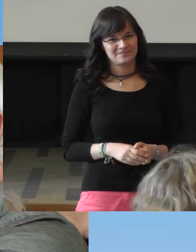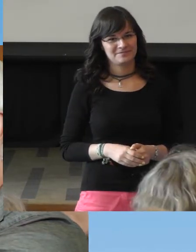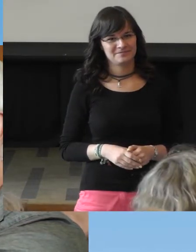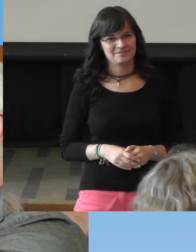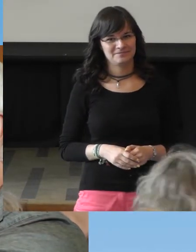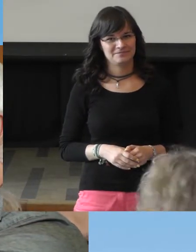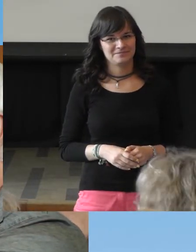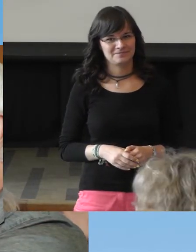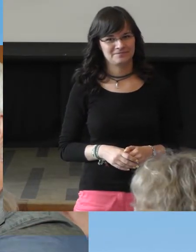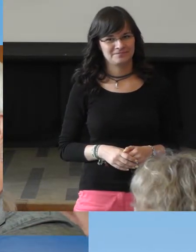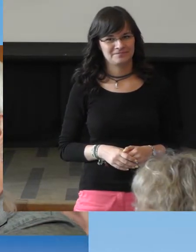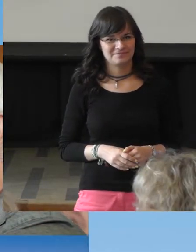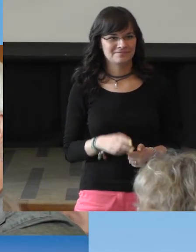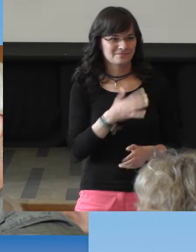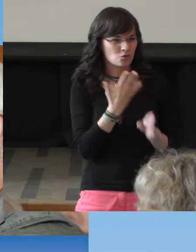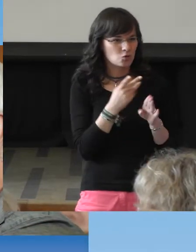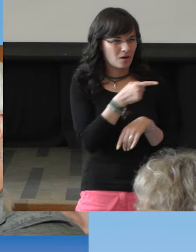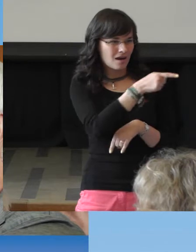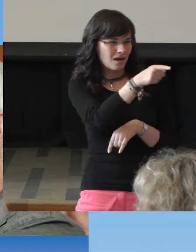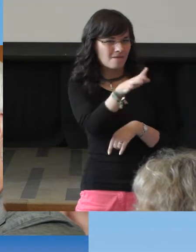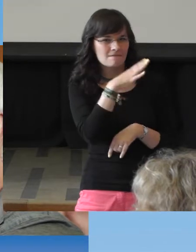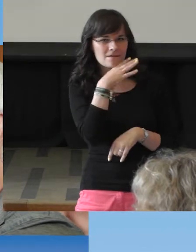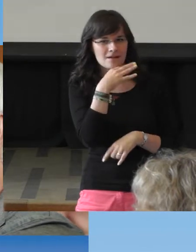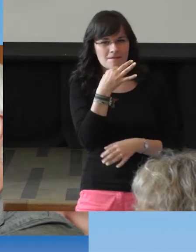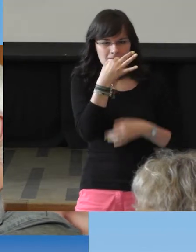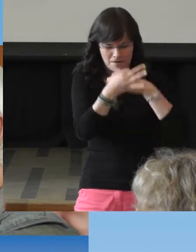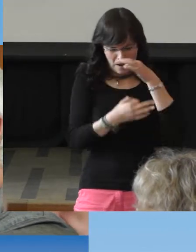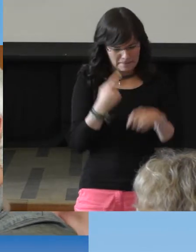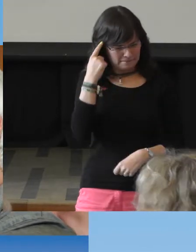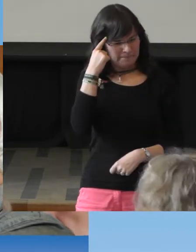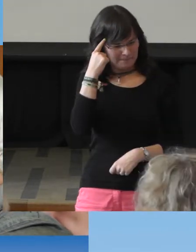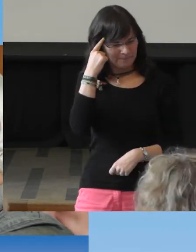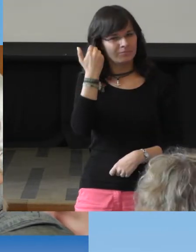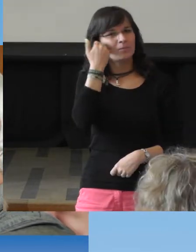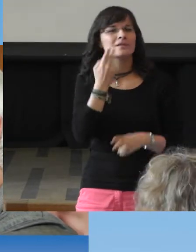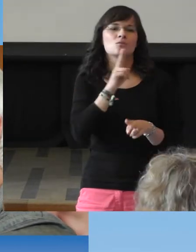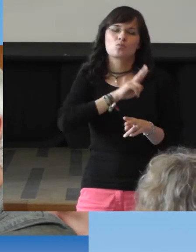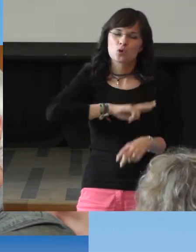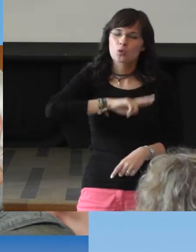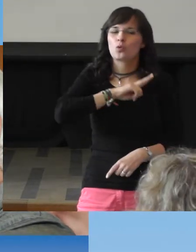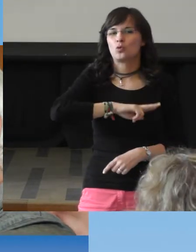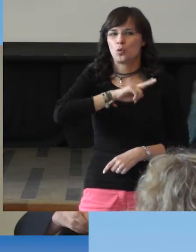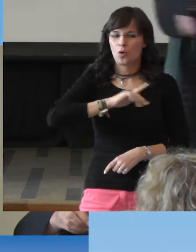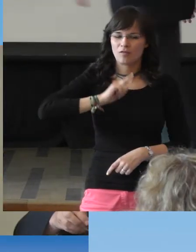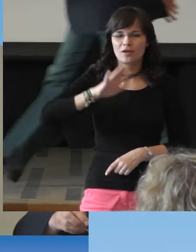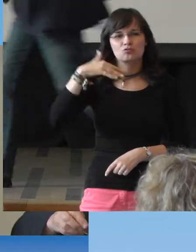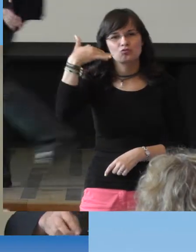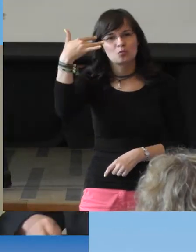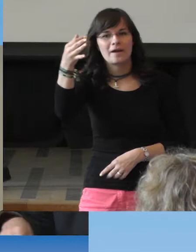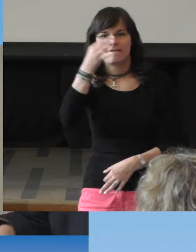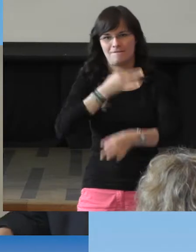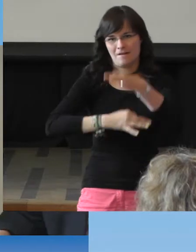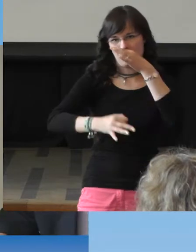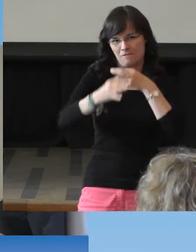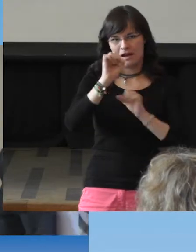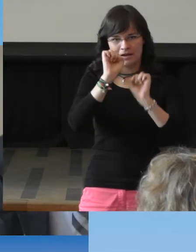Da haben sich sicherlich schon viele Fragen ergeben, aber ich möchte Sie bitten, noch ein bisschen Geduld mit uns zu haben. Prof. Dr. Färbert wird jetzt